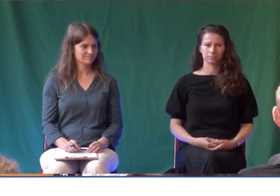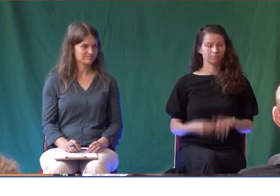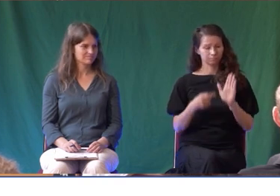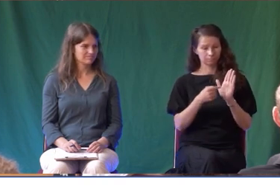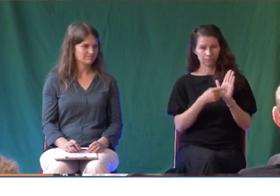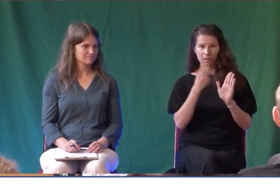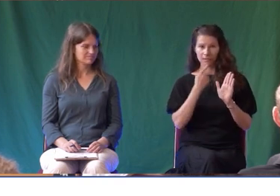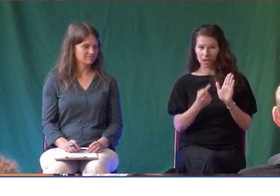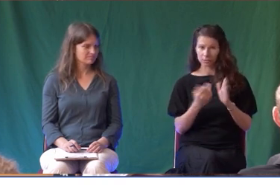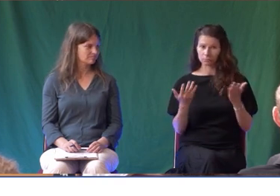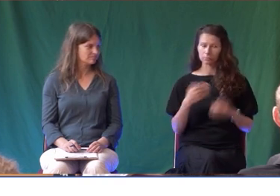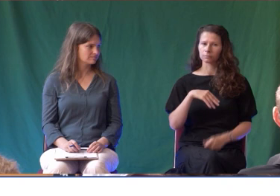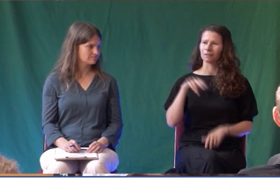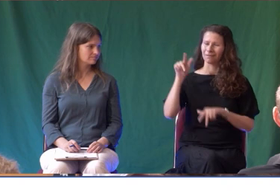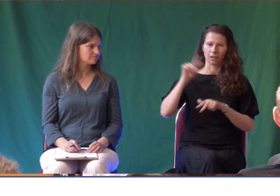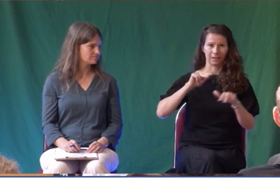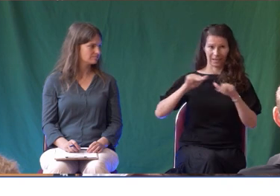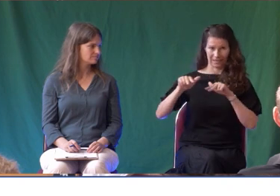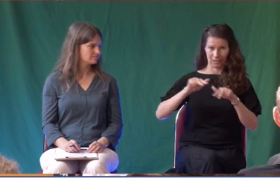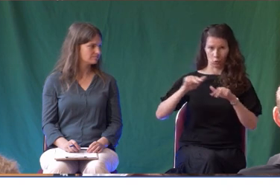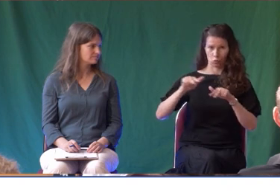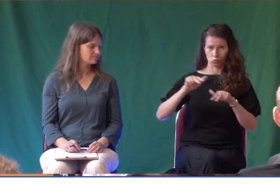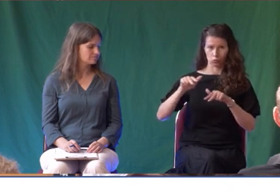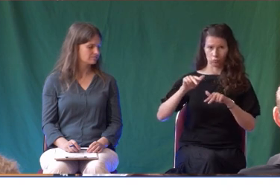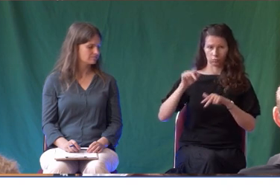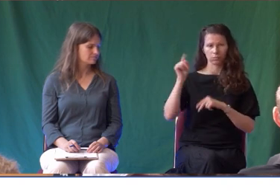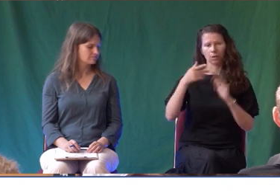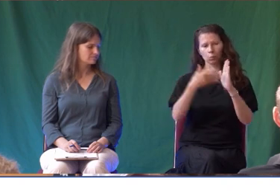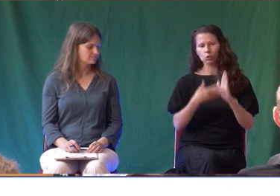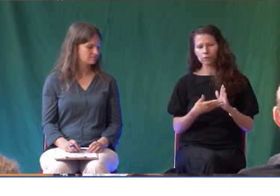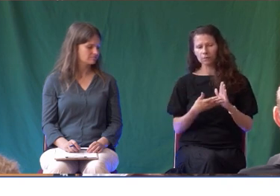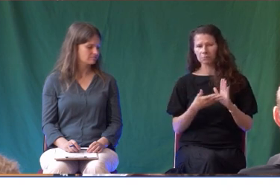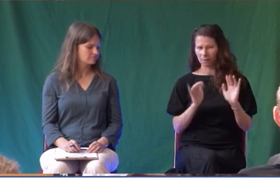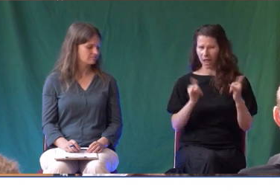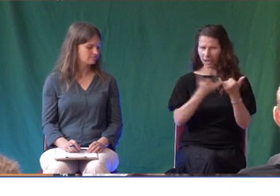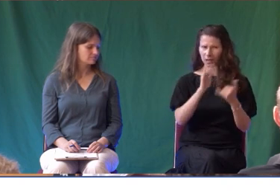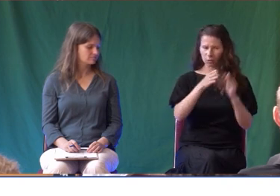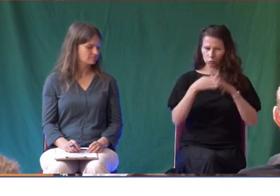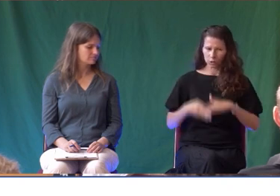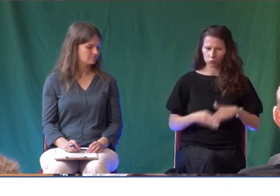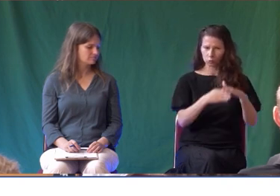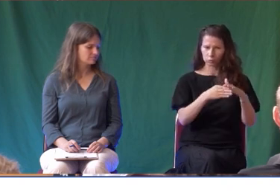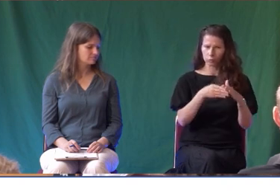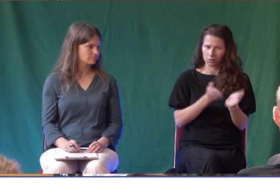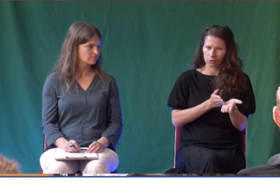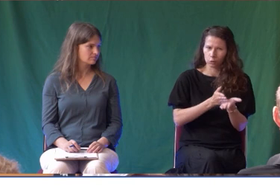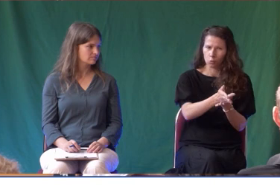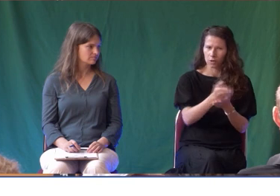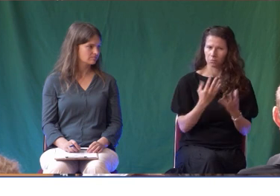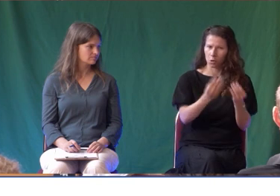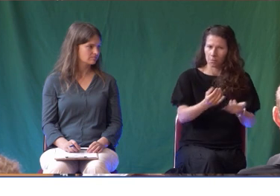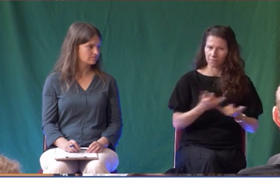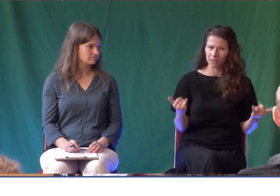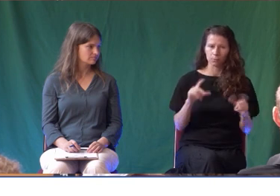die Regierung prüft wie kann die Unterstützung für Eltern dauerhaft sein also nicht nur